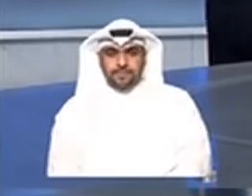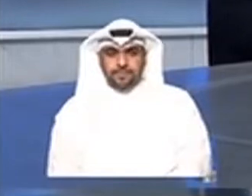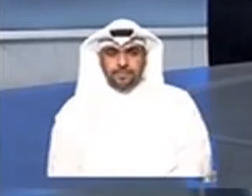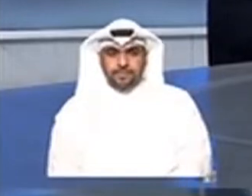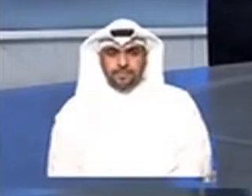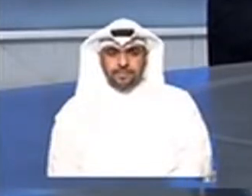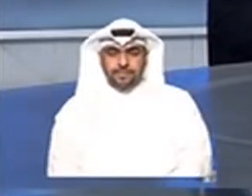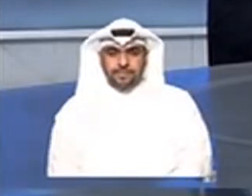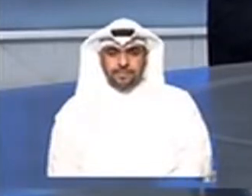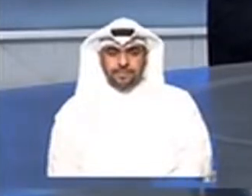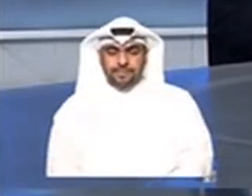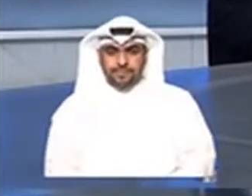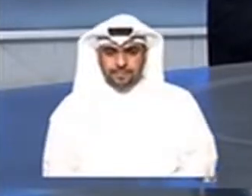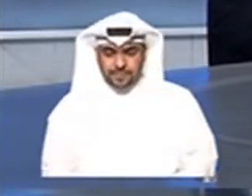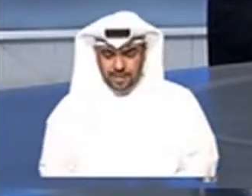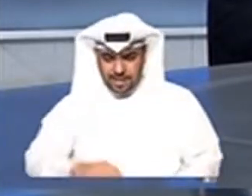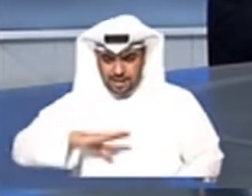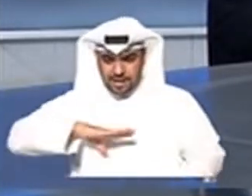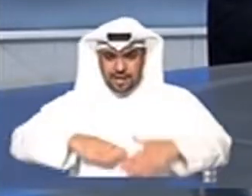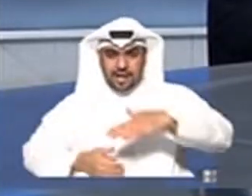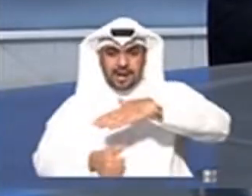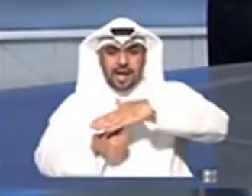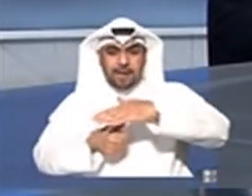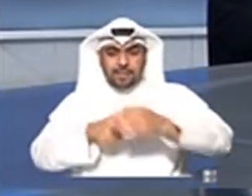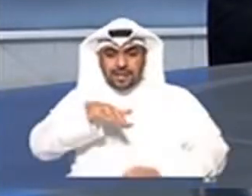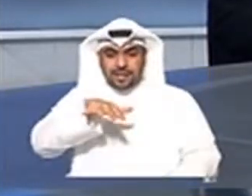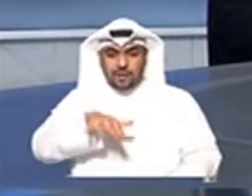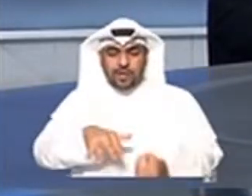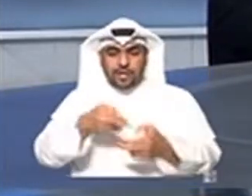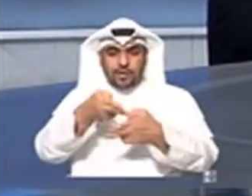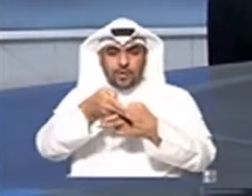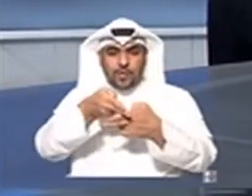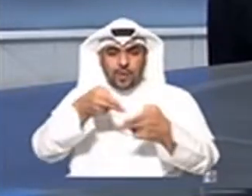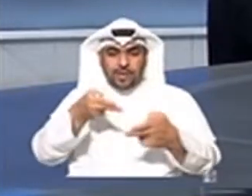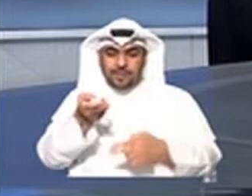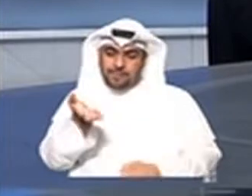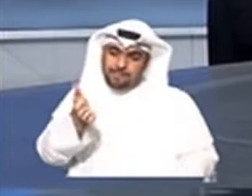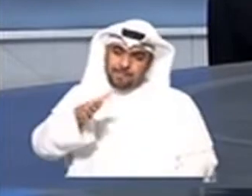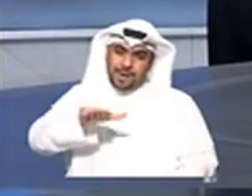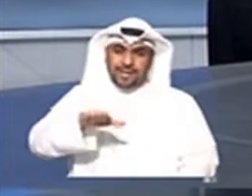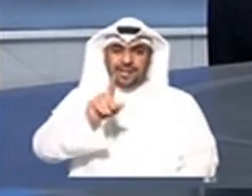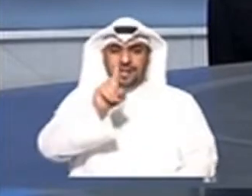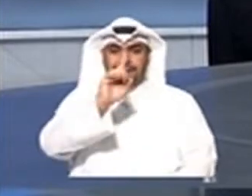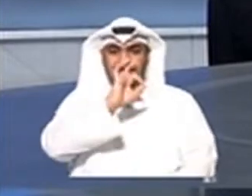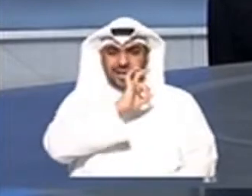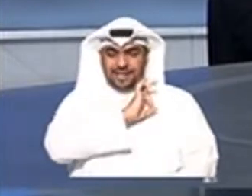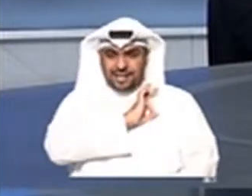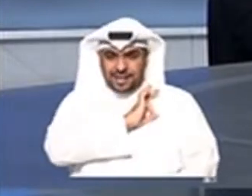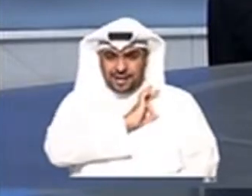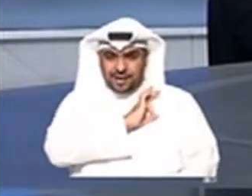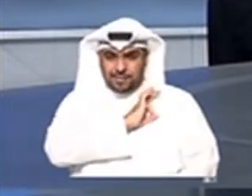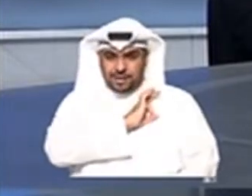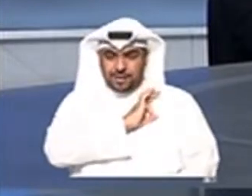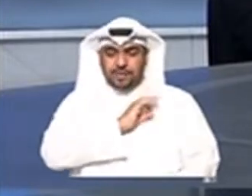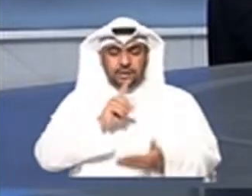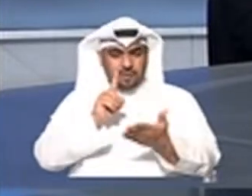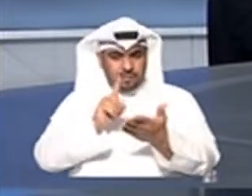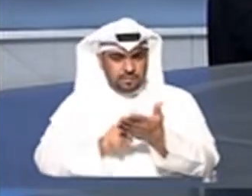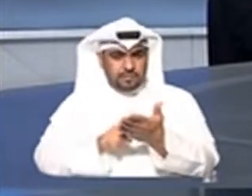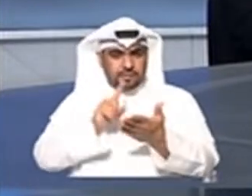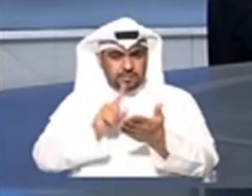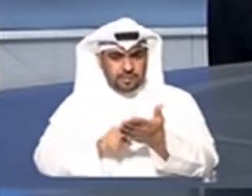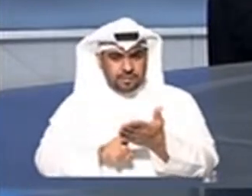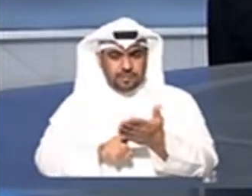شهدت مسيرة المغفور له بإذن الله تعالى الشيخ صباح الأحمد الجابر الصباح طيب الله ثراه نقلات نوعية في